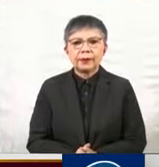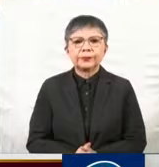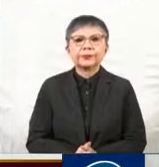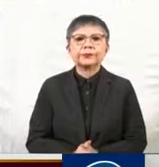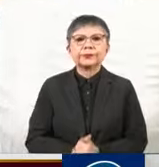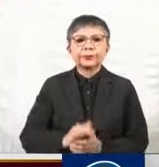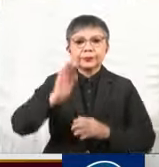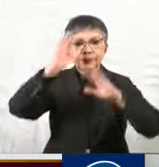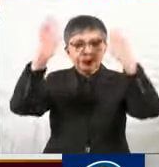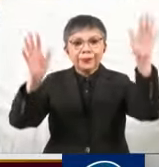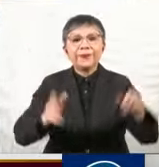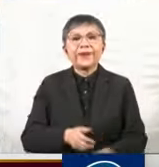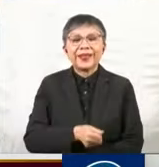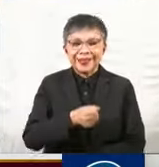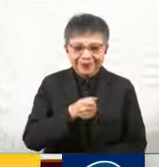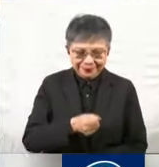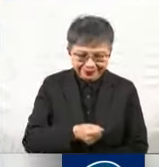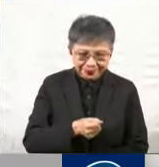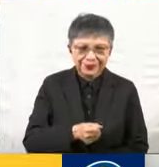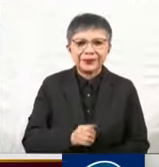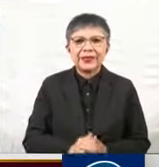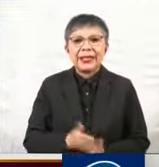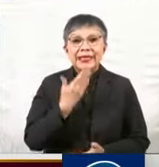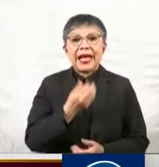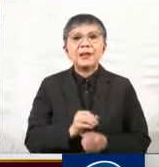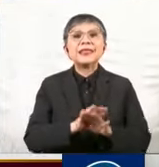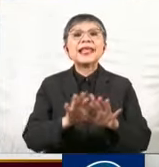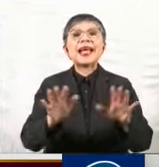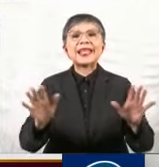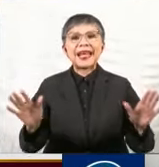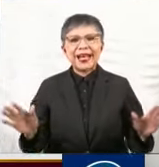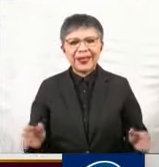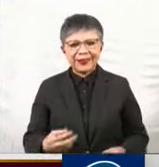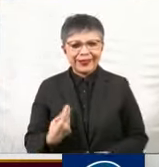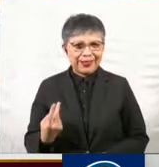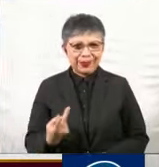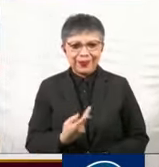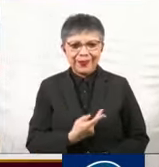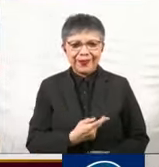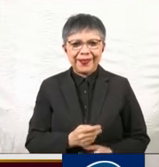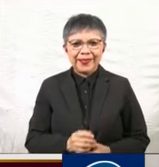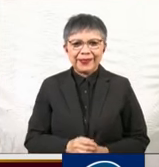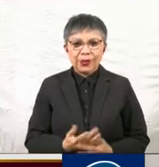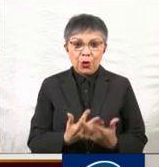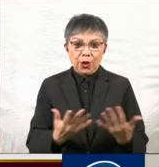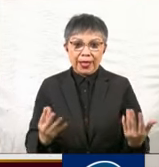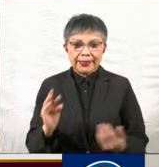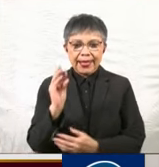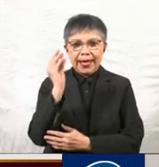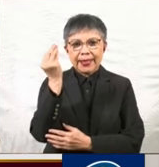asalamualaikum warahmatullahi wabarakatuh salam sejahtera untuk kita semua Warga